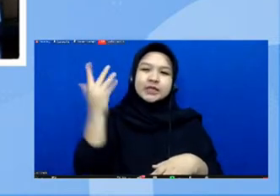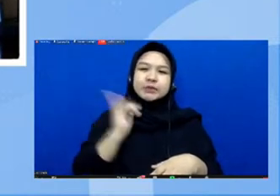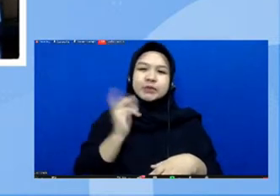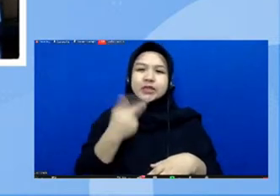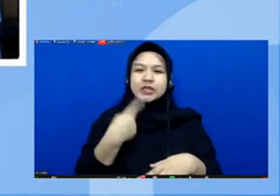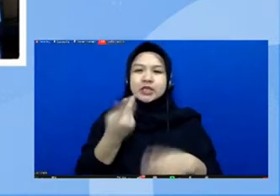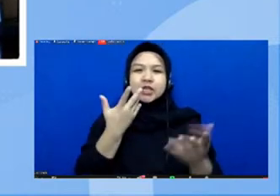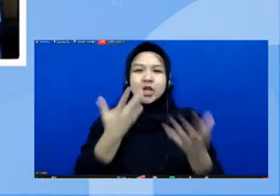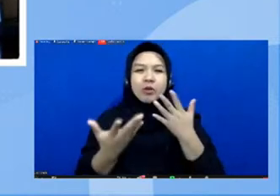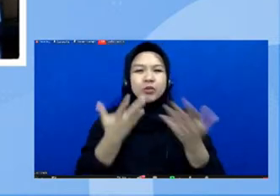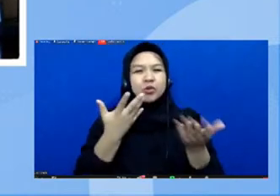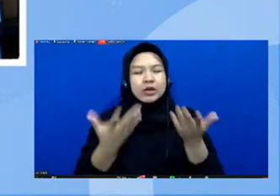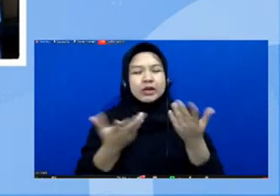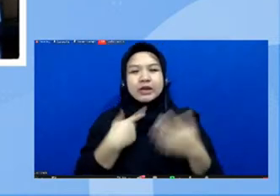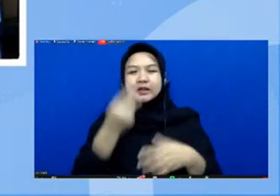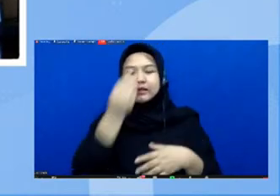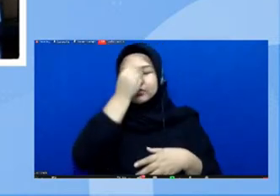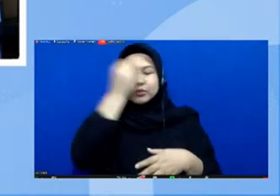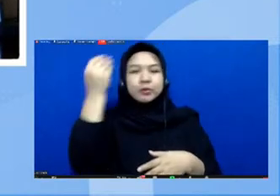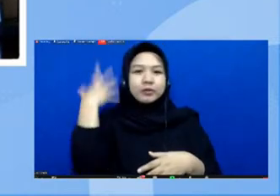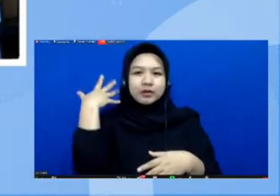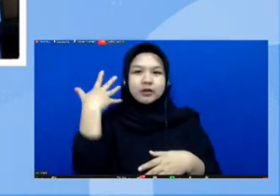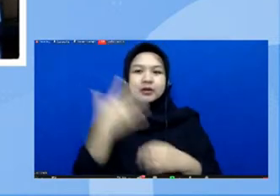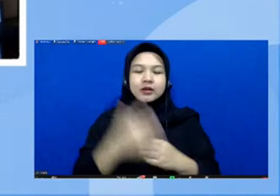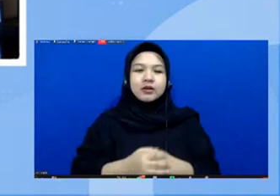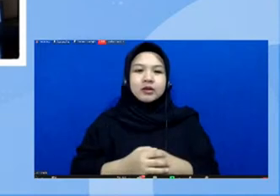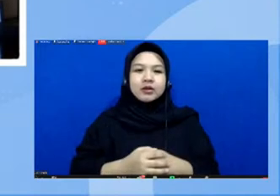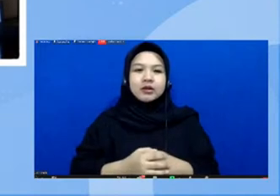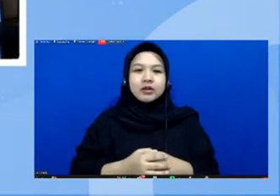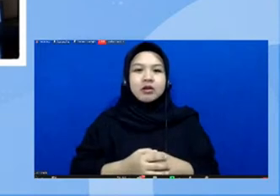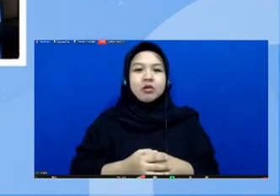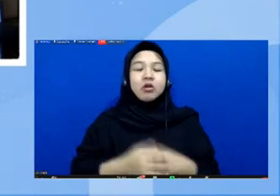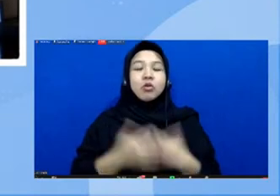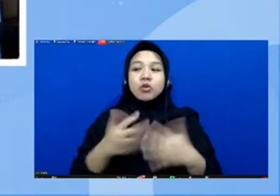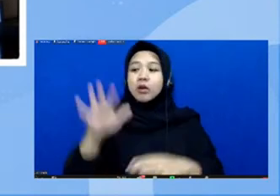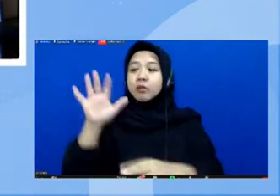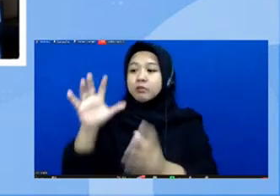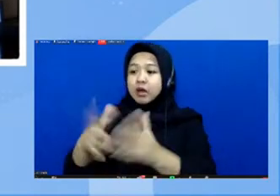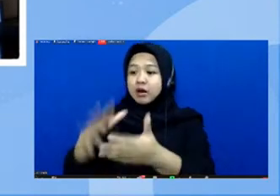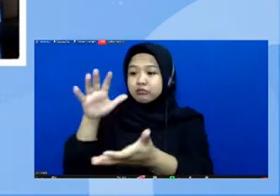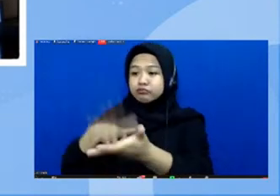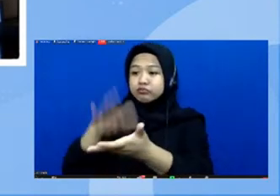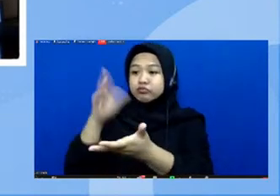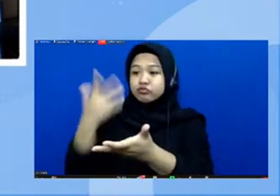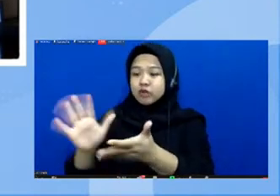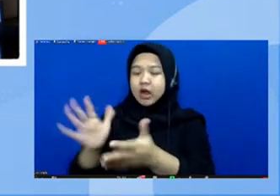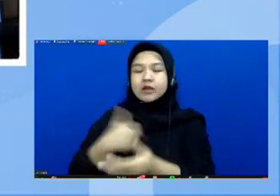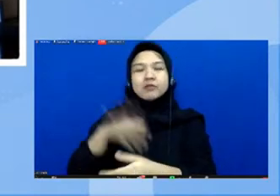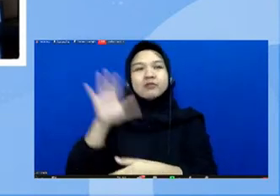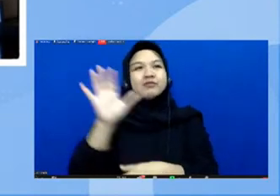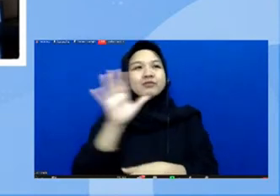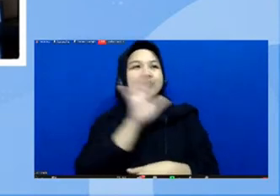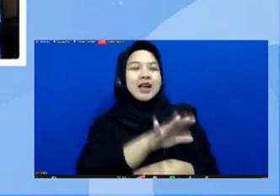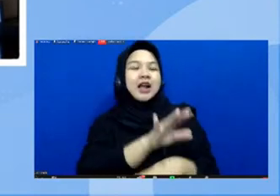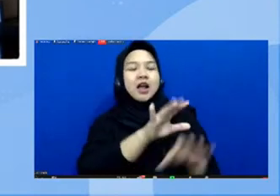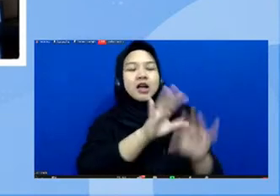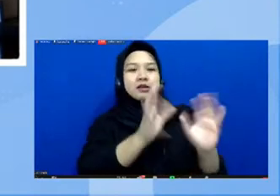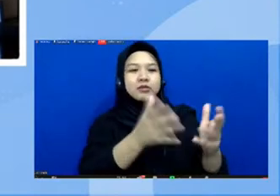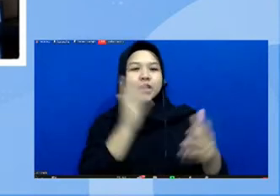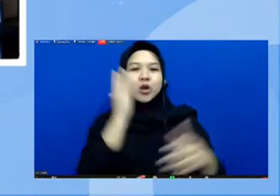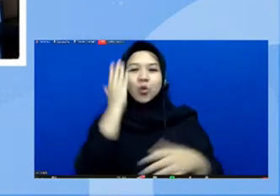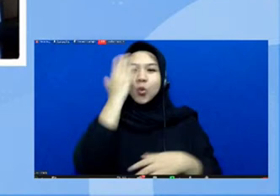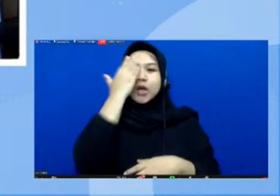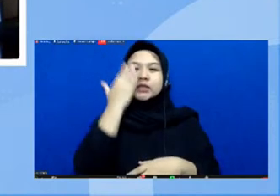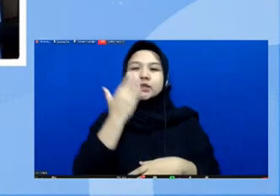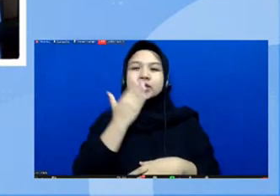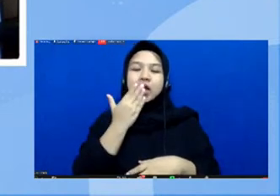mungkin once in a while kita lalai, kita lupa gitu ya. Kita lupa habis nyentuh barang lain, terus kita megang sesuatu yang atau megang bagian wajah yang seharusnya